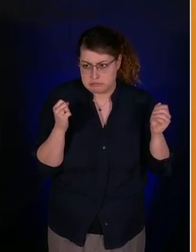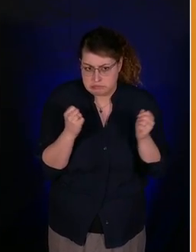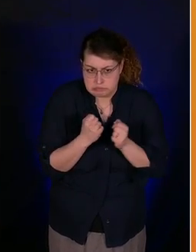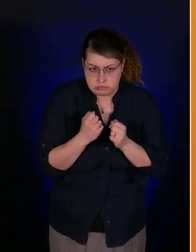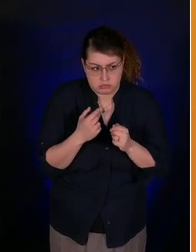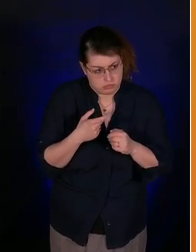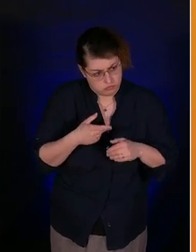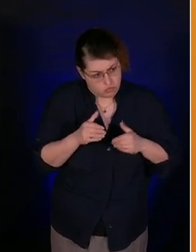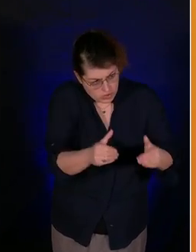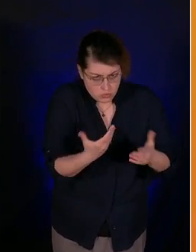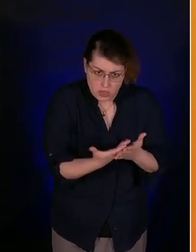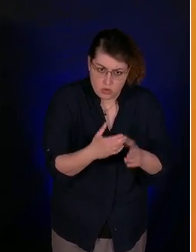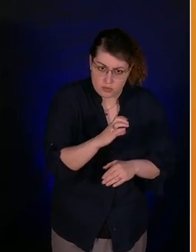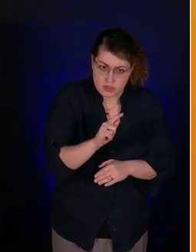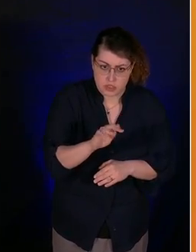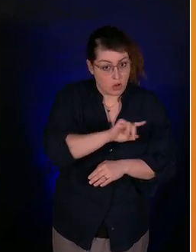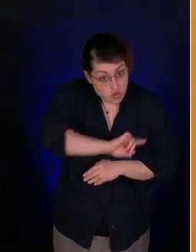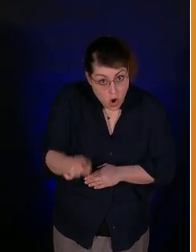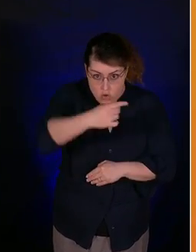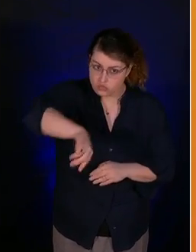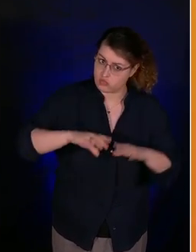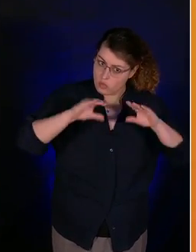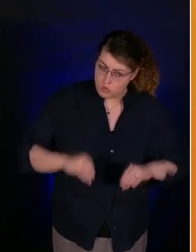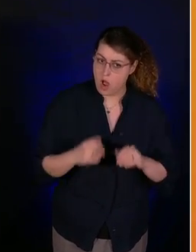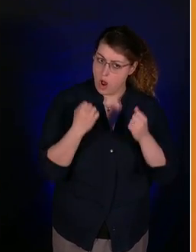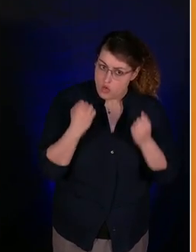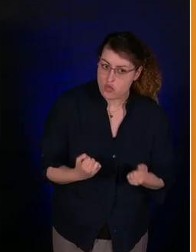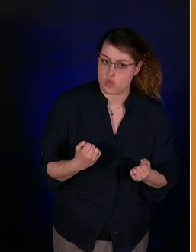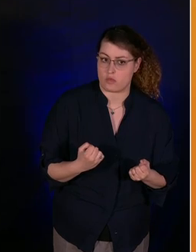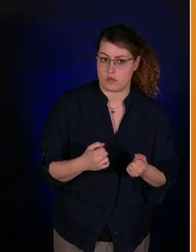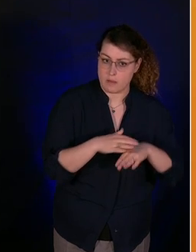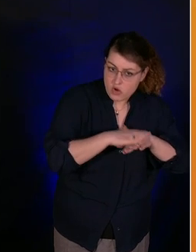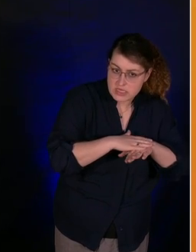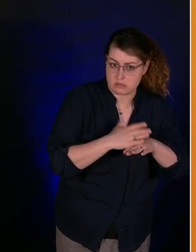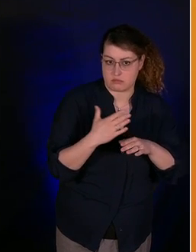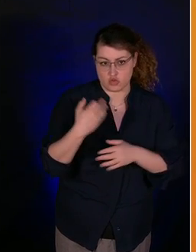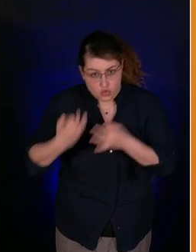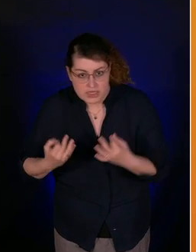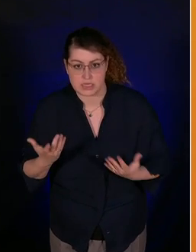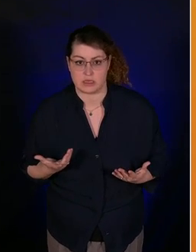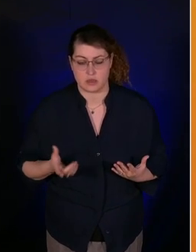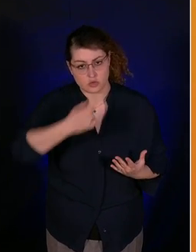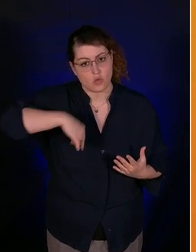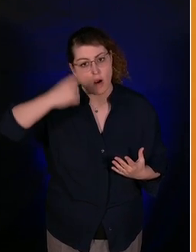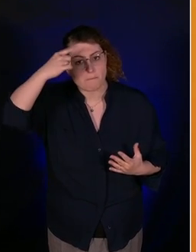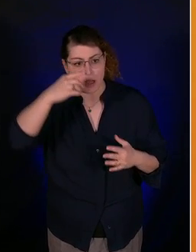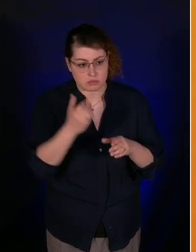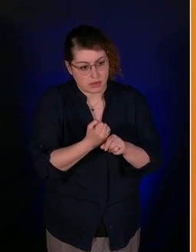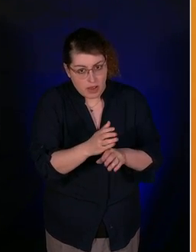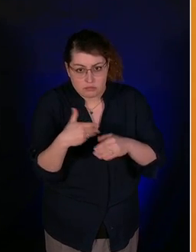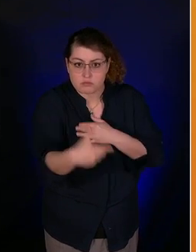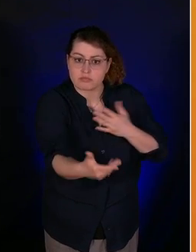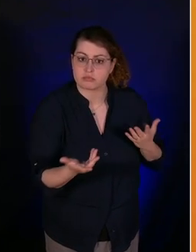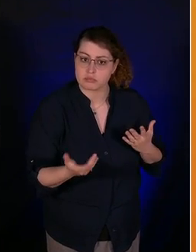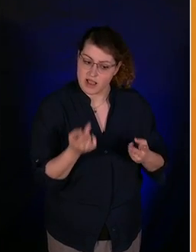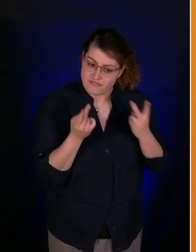CGT. On pèse lourd, idéologiquement, politiquement. Nous sommes ceux qui pensons le monde du travail, portons